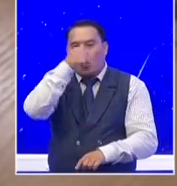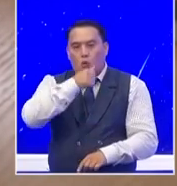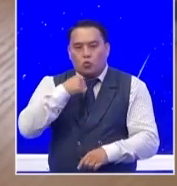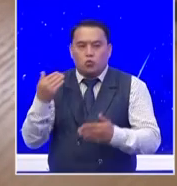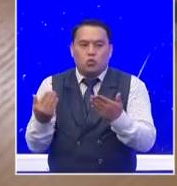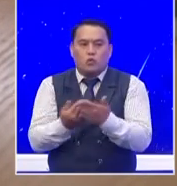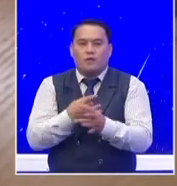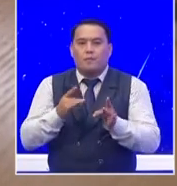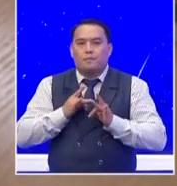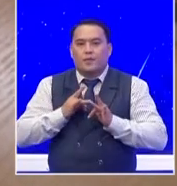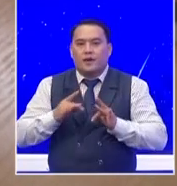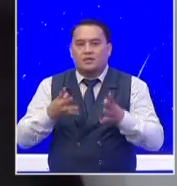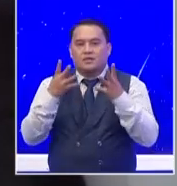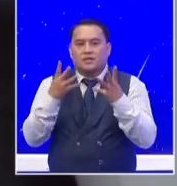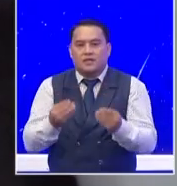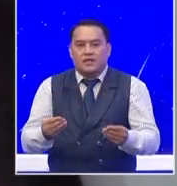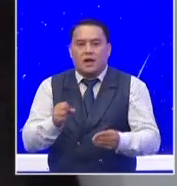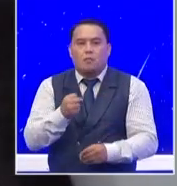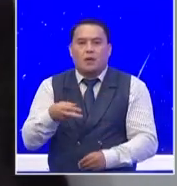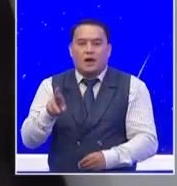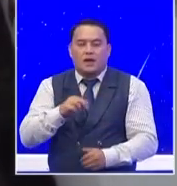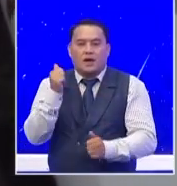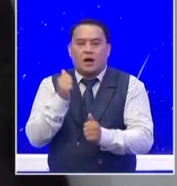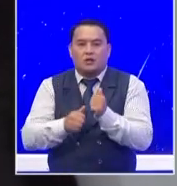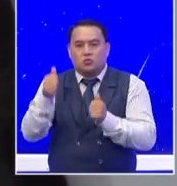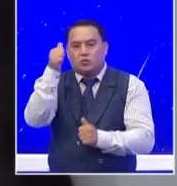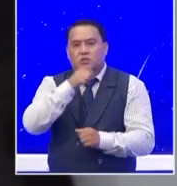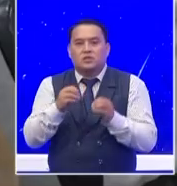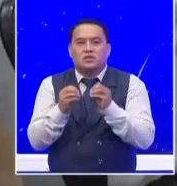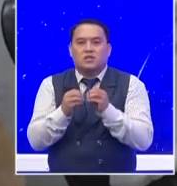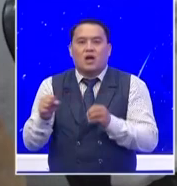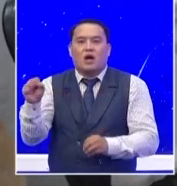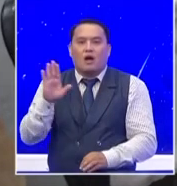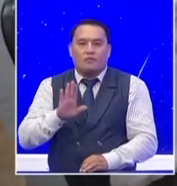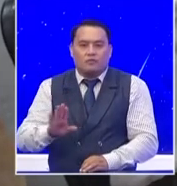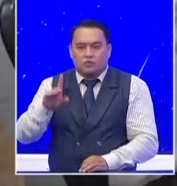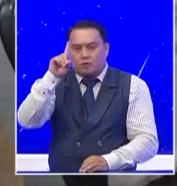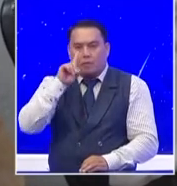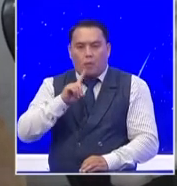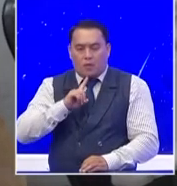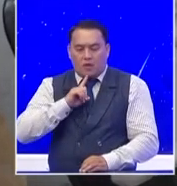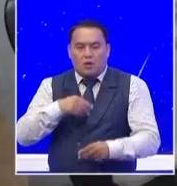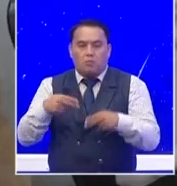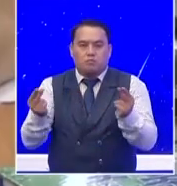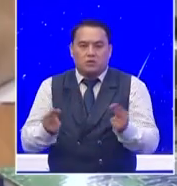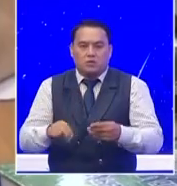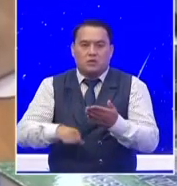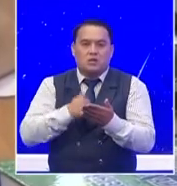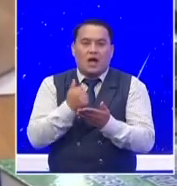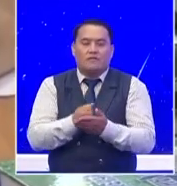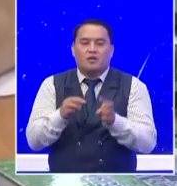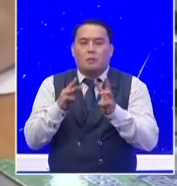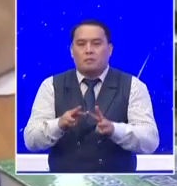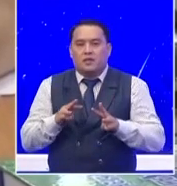новый праздник – День Абая. Его будут отмечать ежегодно 10 августа. Об этом говорится в постановлении, подписанном премьер-министром